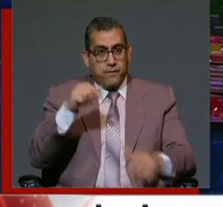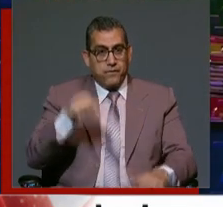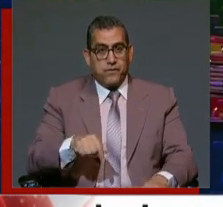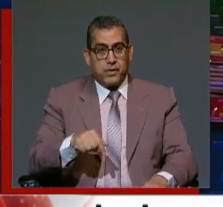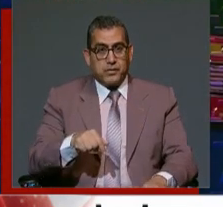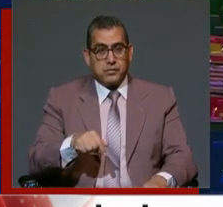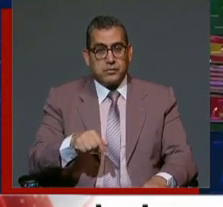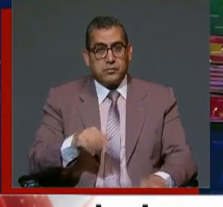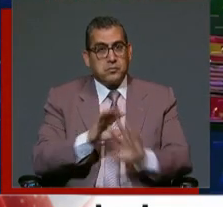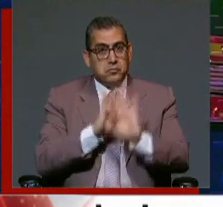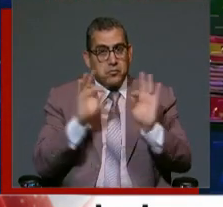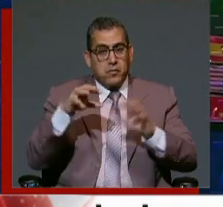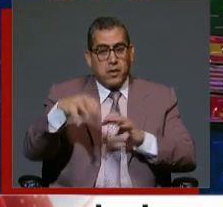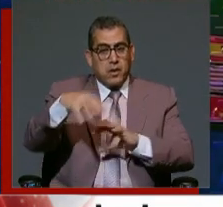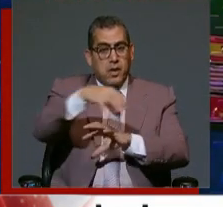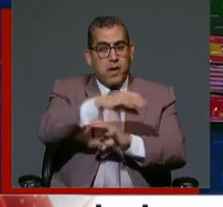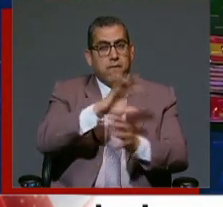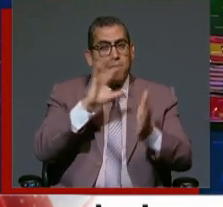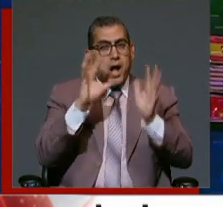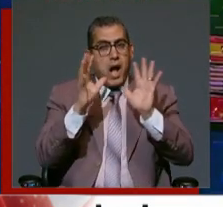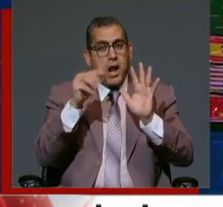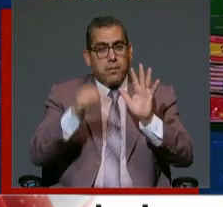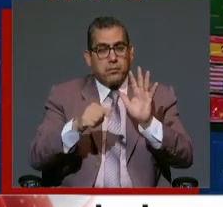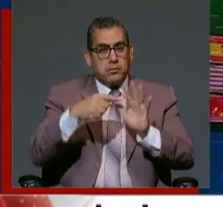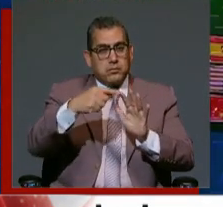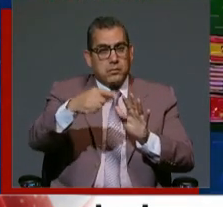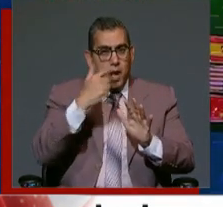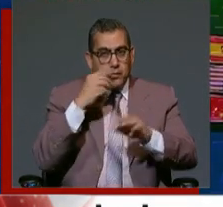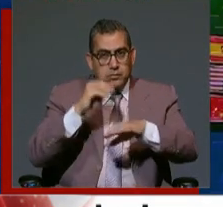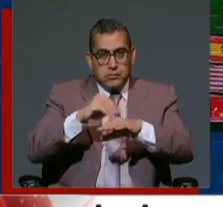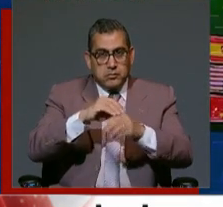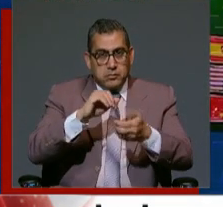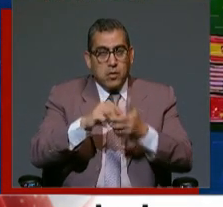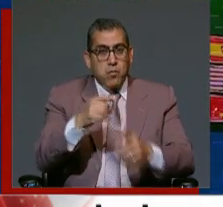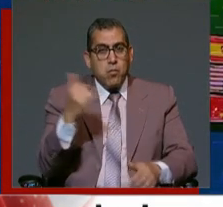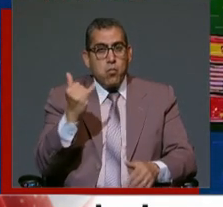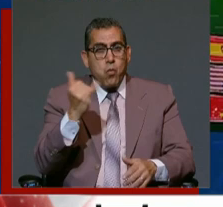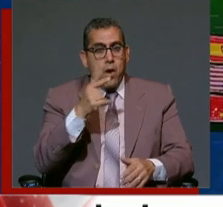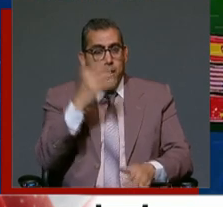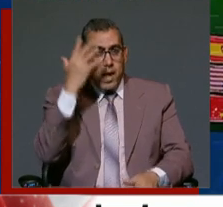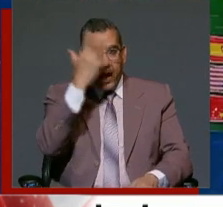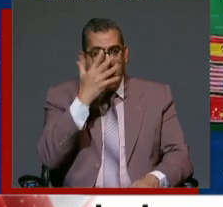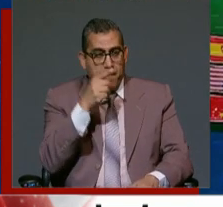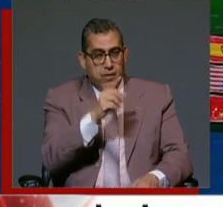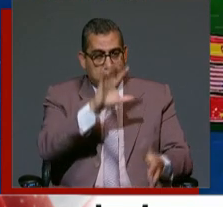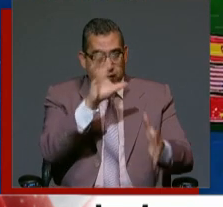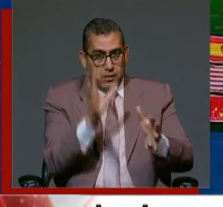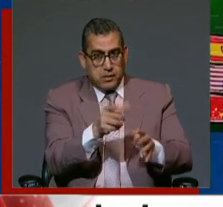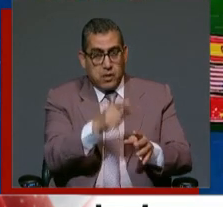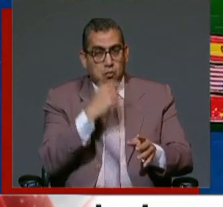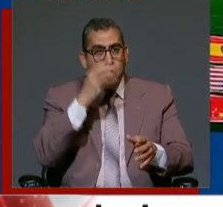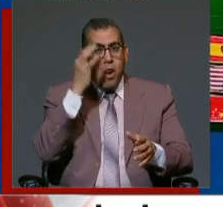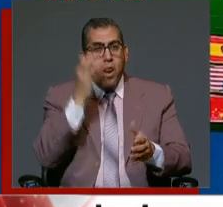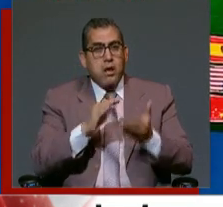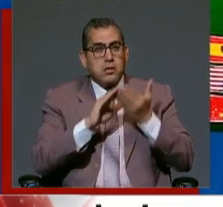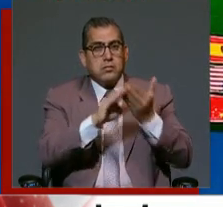سائر بلدان العالم. لكن هناك خصوصية إفريقية وأريد أن أتحدث عنها هنا،